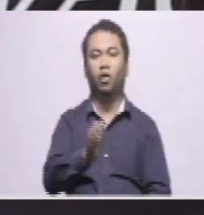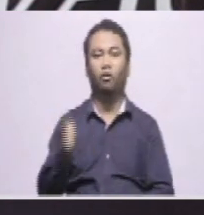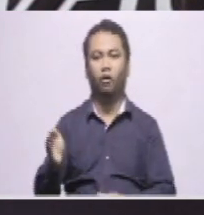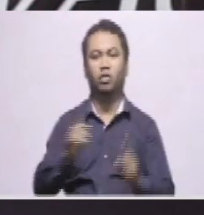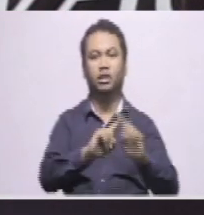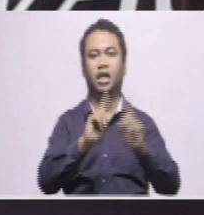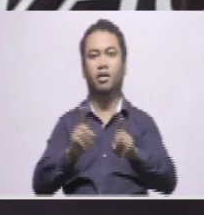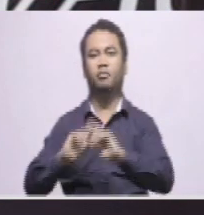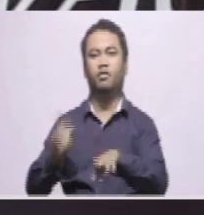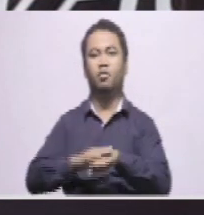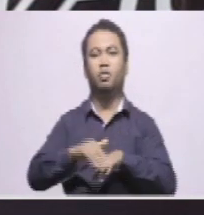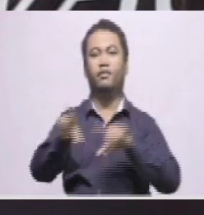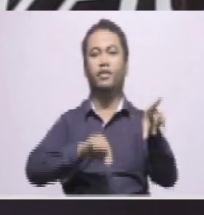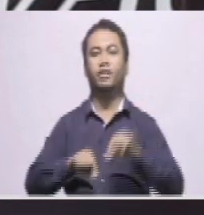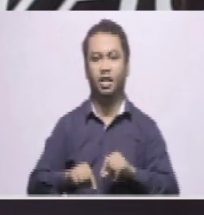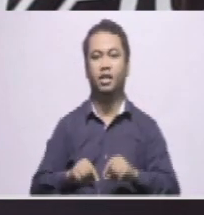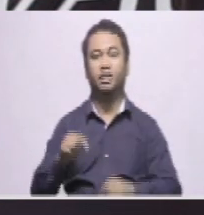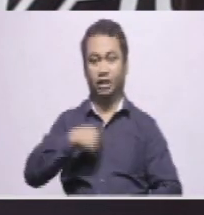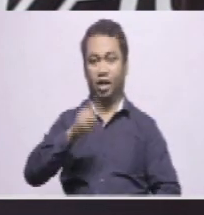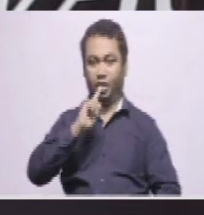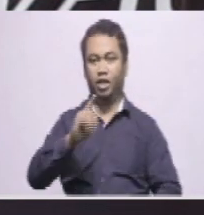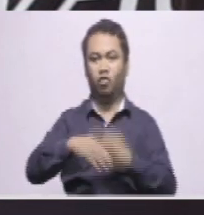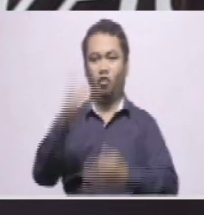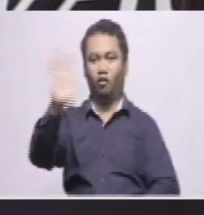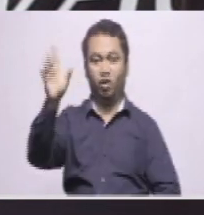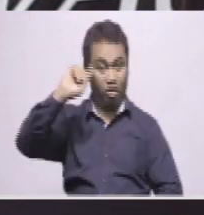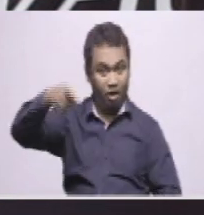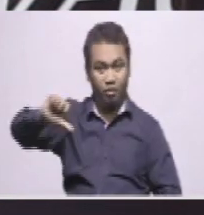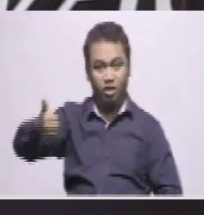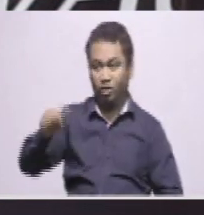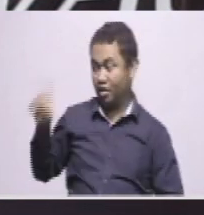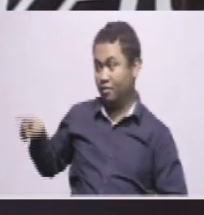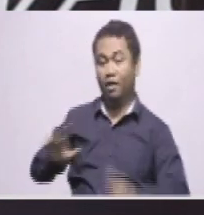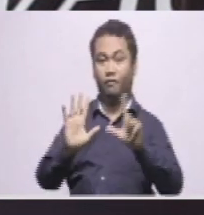ny fifidianana izay. Ny tena kosa mametraka ny veloma mandra-piona ho amin'ny raham-pitso maraina amin'ny